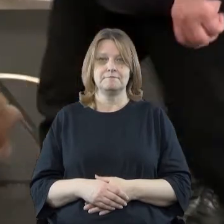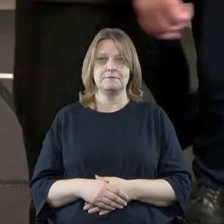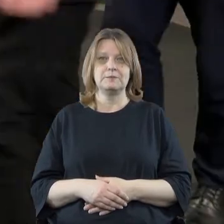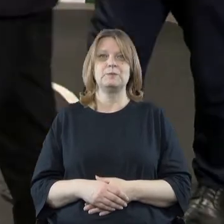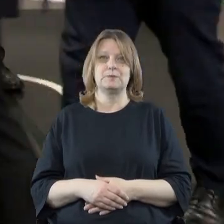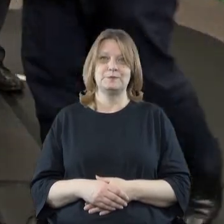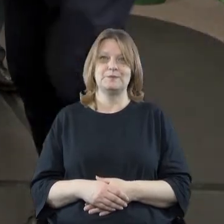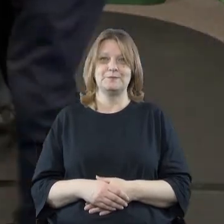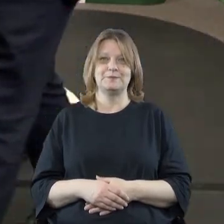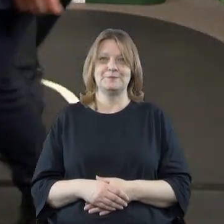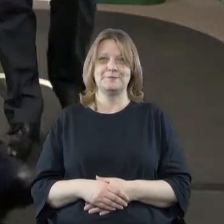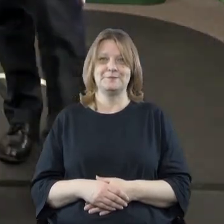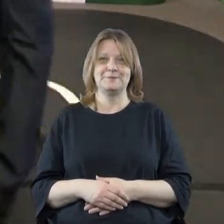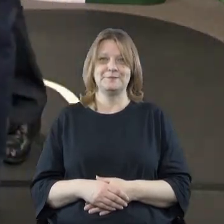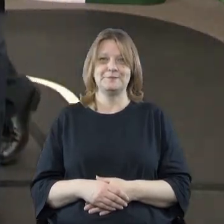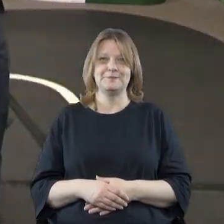No tak.